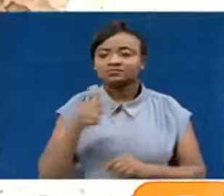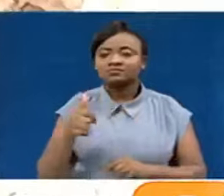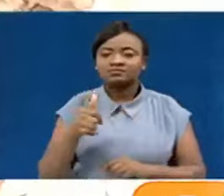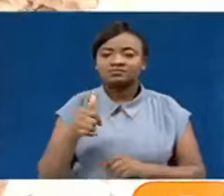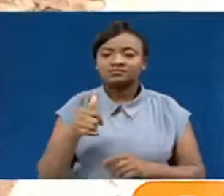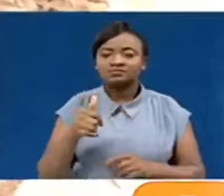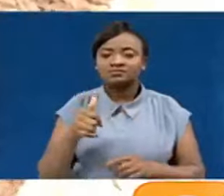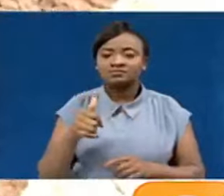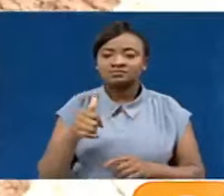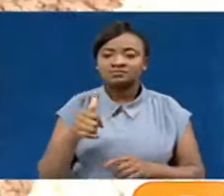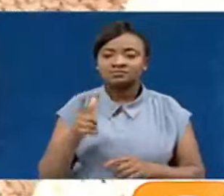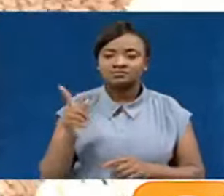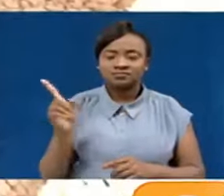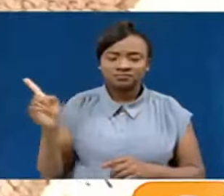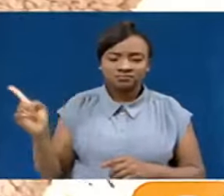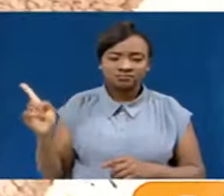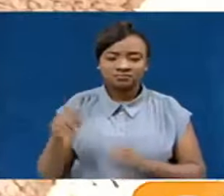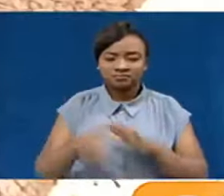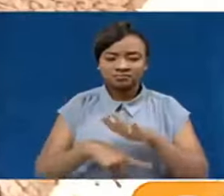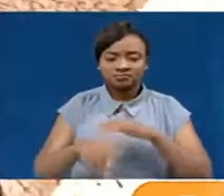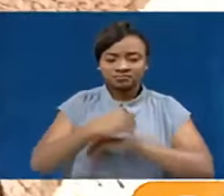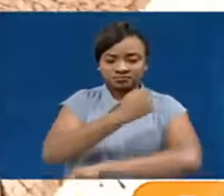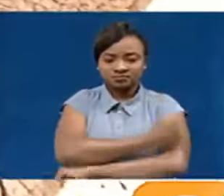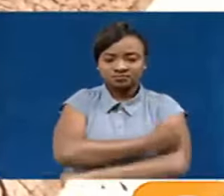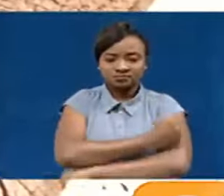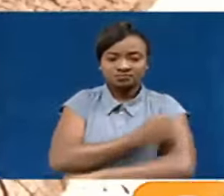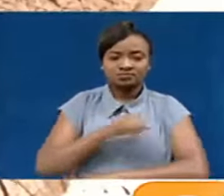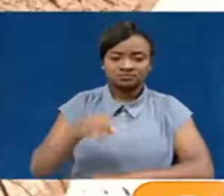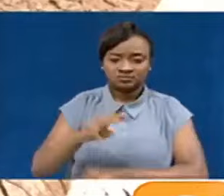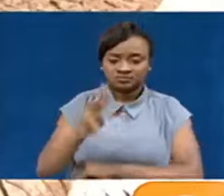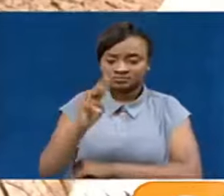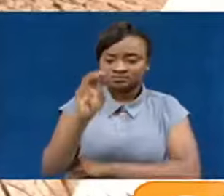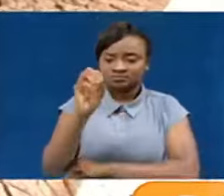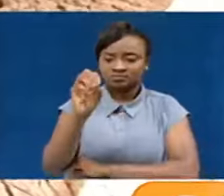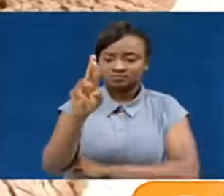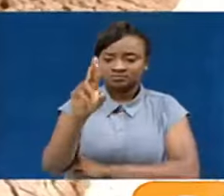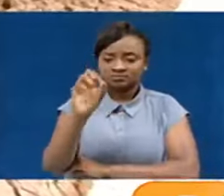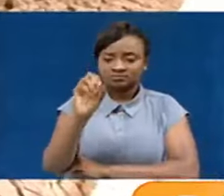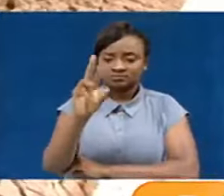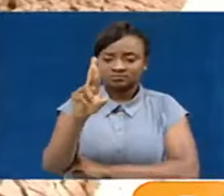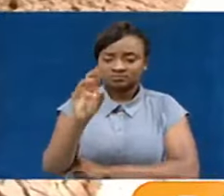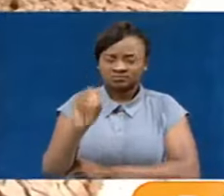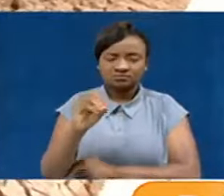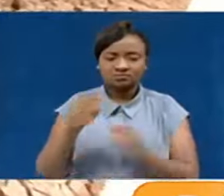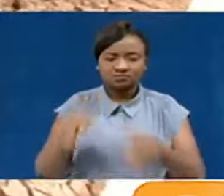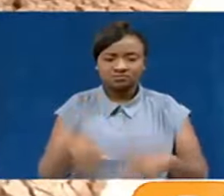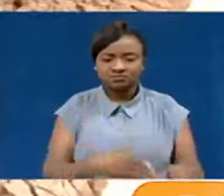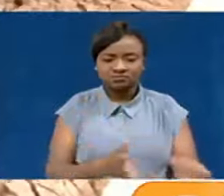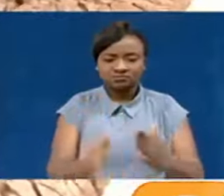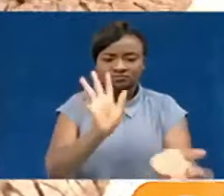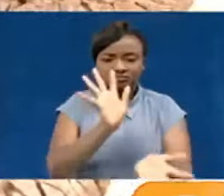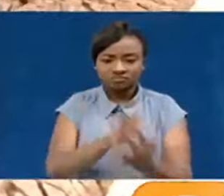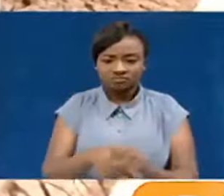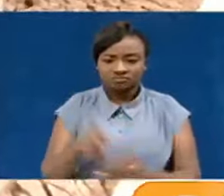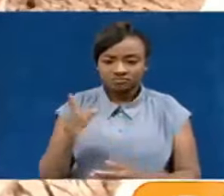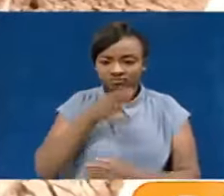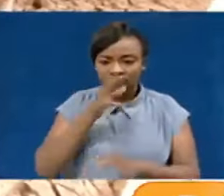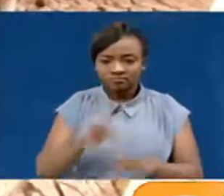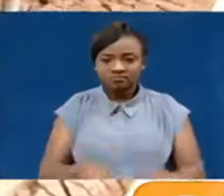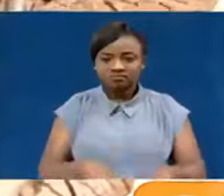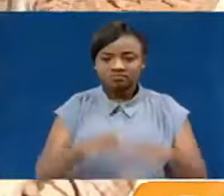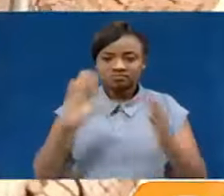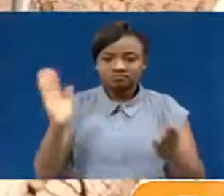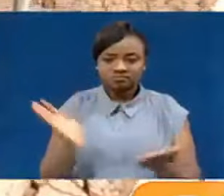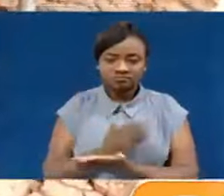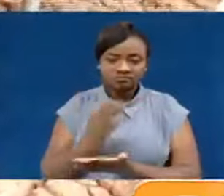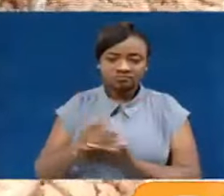tayari. Hii ni shule ya msingi ya Hatata, eneo la Mororo, kaunti ya Tana River. Mojawapo ya shule zilizosombwa maji mwaka uliopita